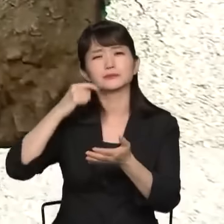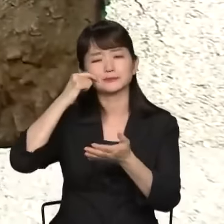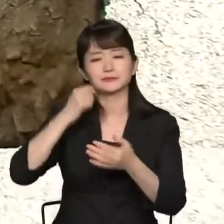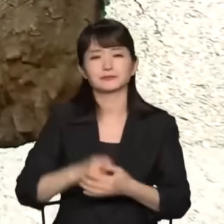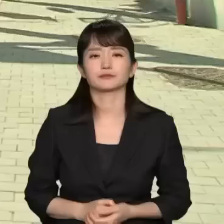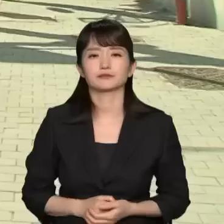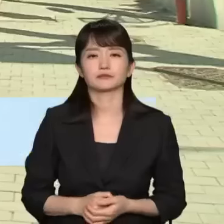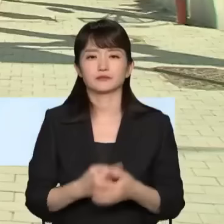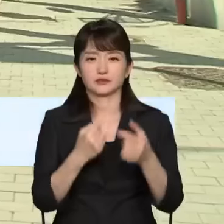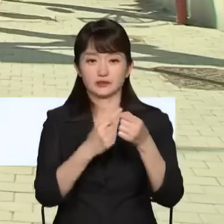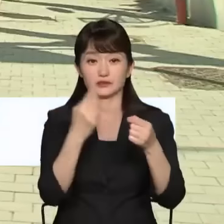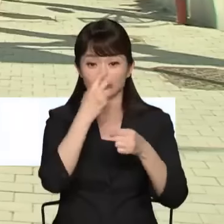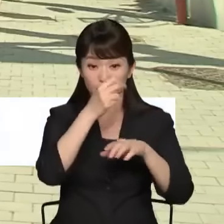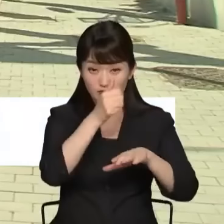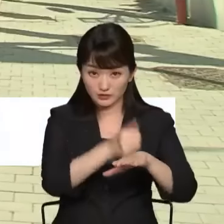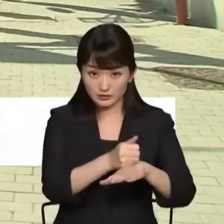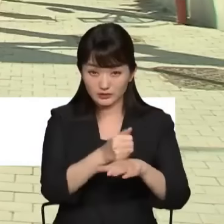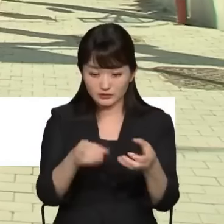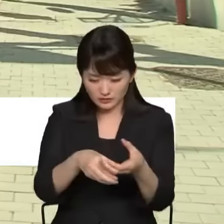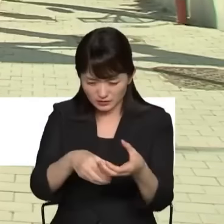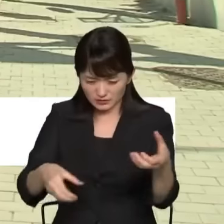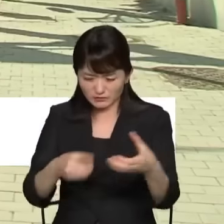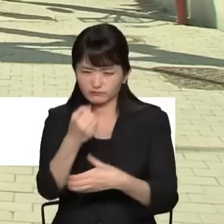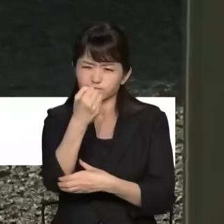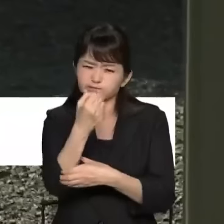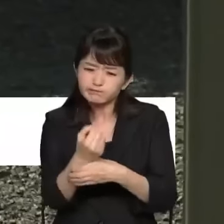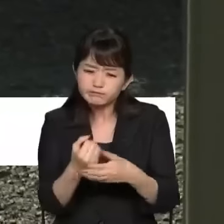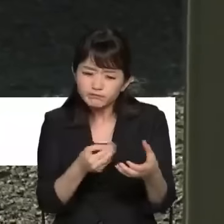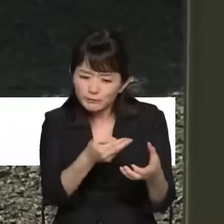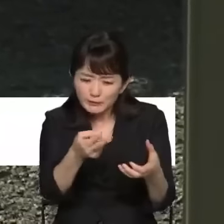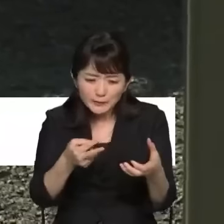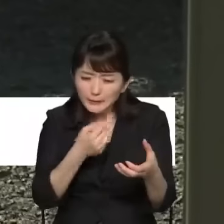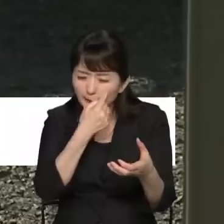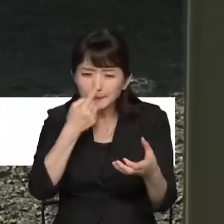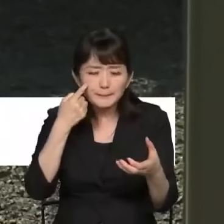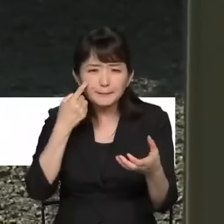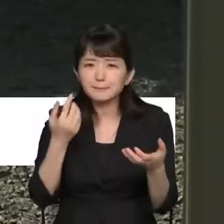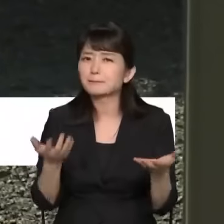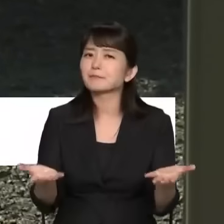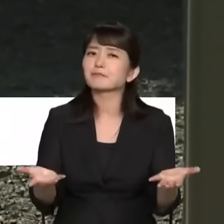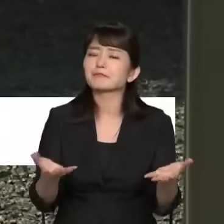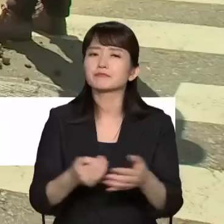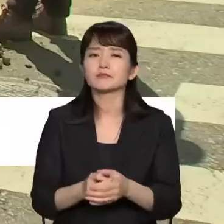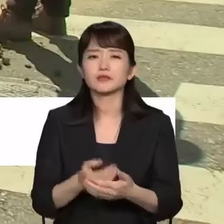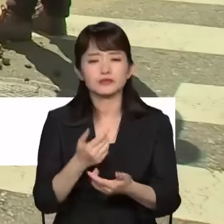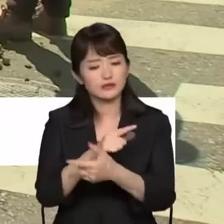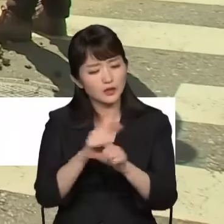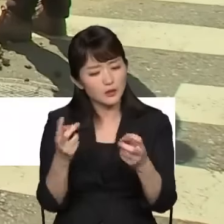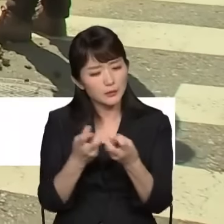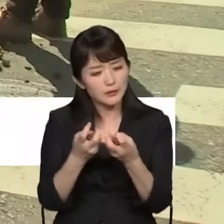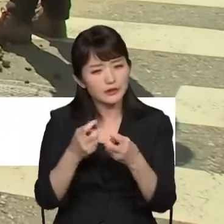서울시는 1차 조사 결과 노후된 수도관 등의 파손이 확인되지 않았다며 다양한 가능성을